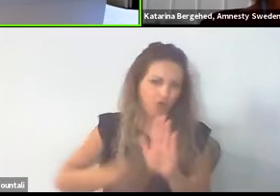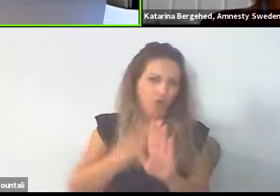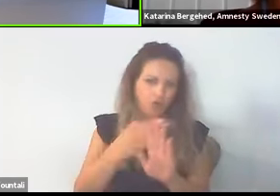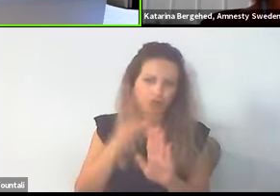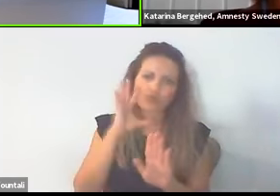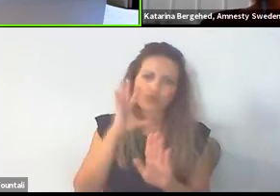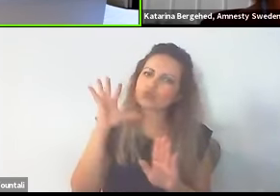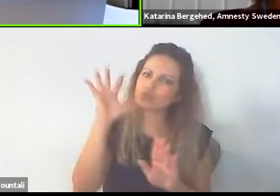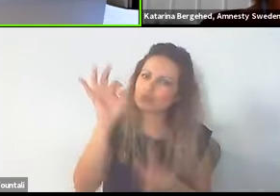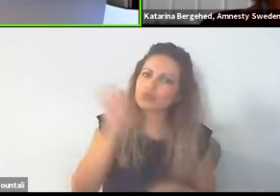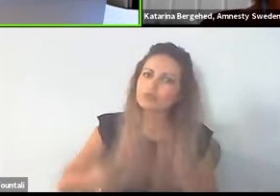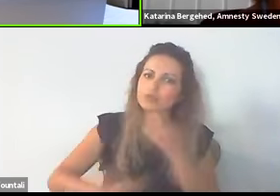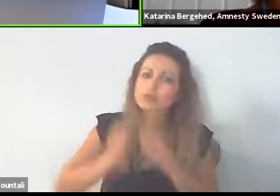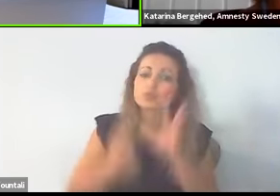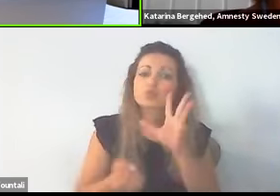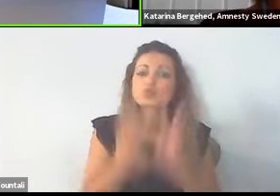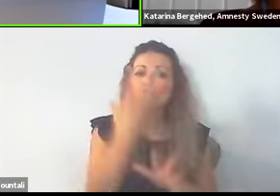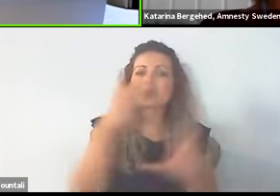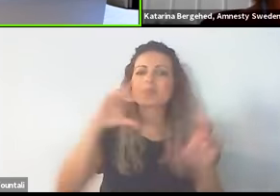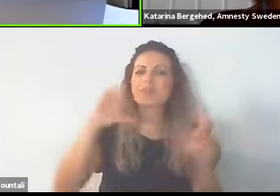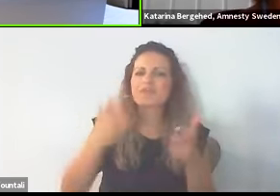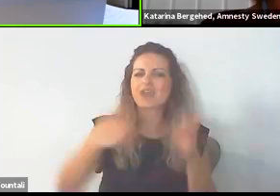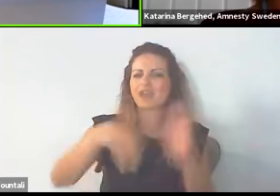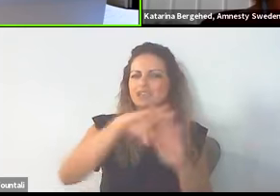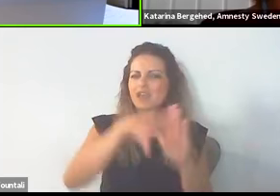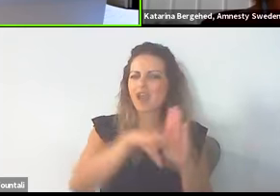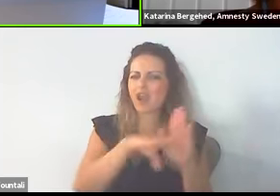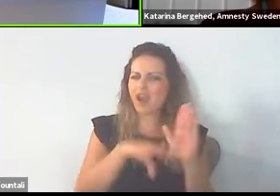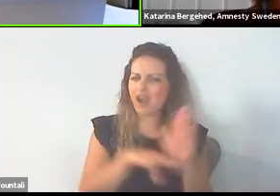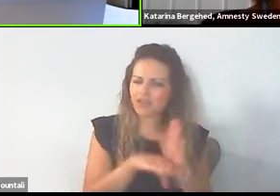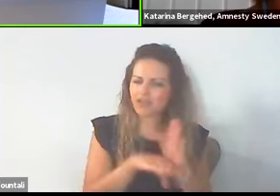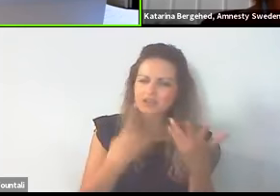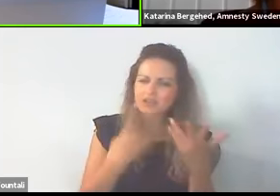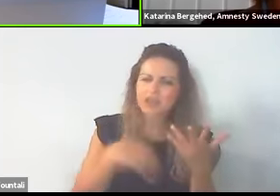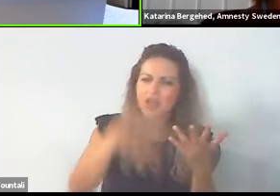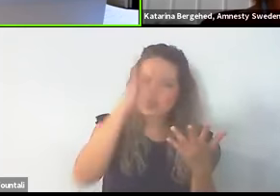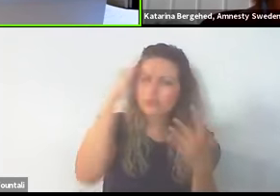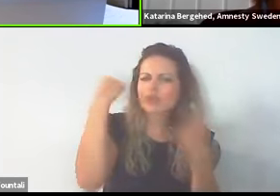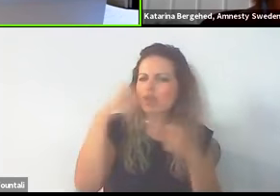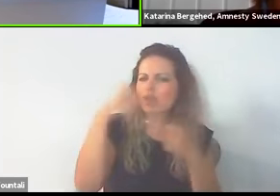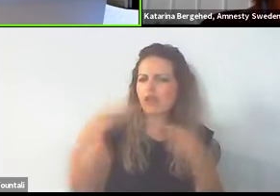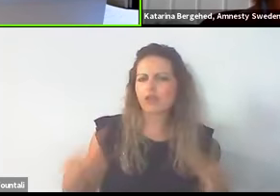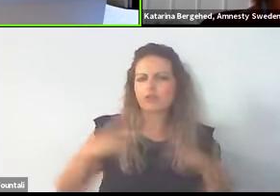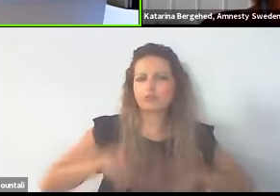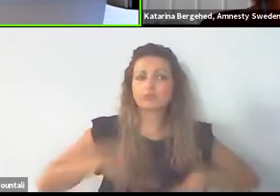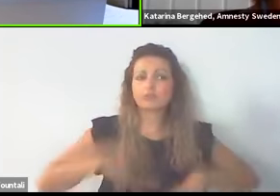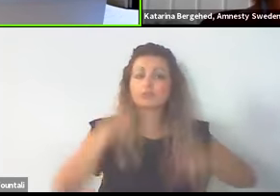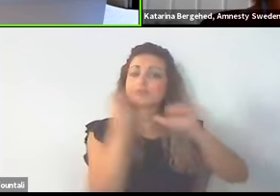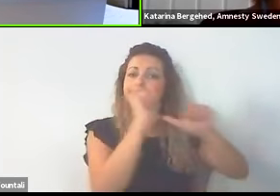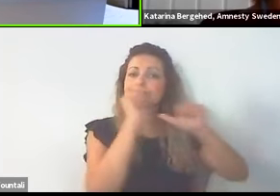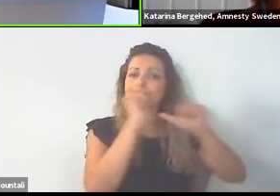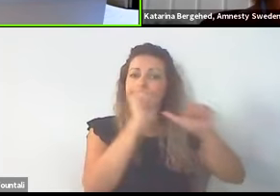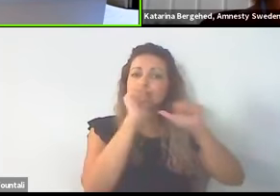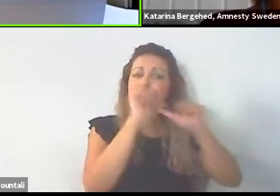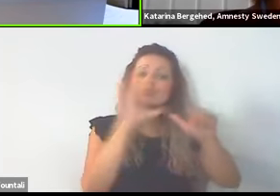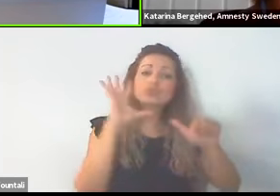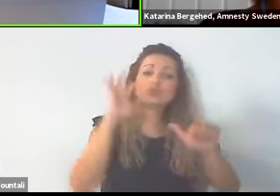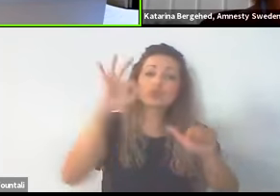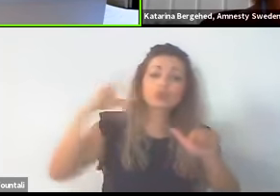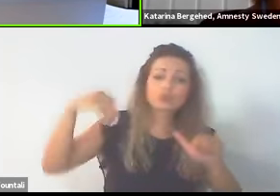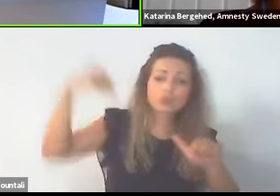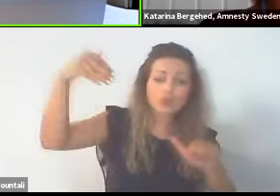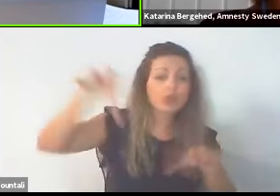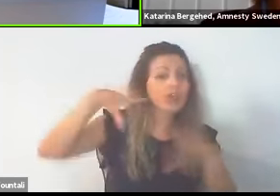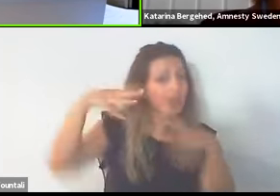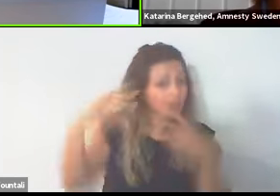νέα πίεση στις περιφερειακές αρχές, έτσι ώστε να διασφαλίσουμε ότι θα υπάρξει ψυχοκοινωνική υποστήριξη και υποστήριξη σε